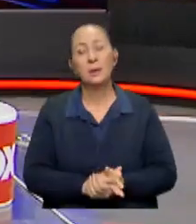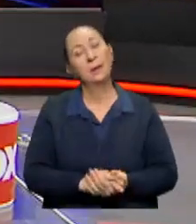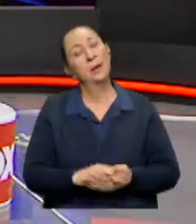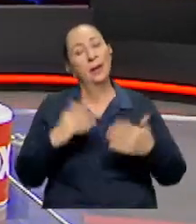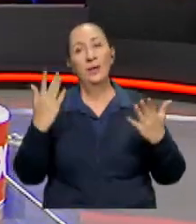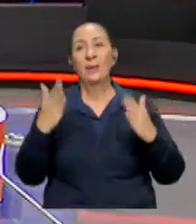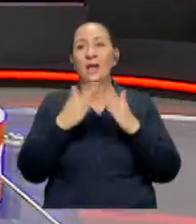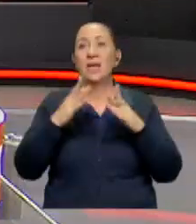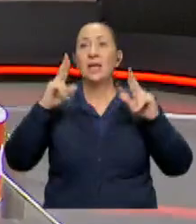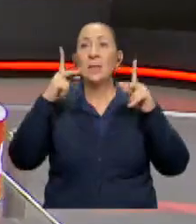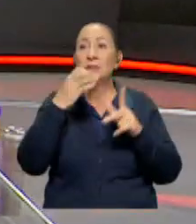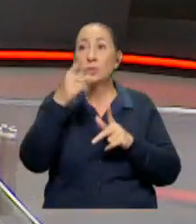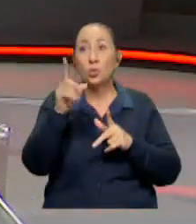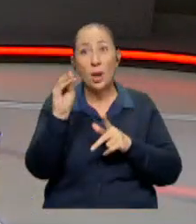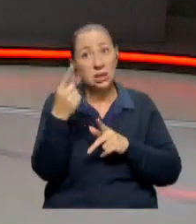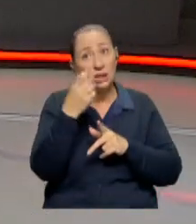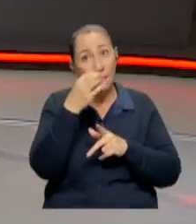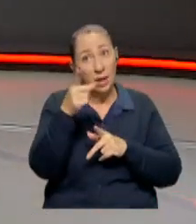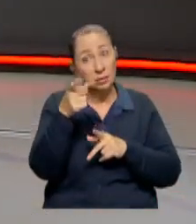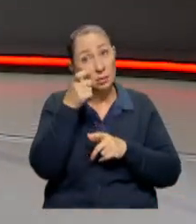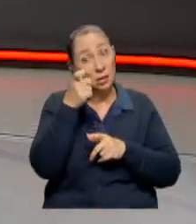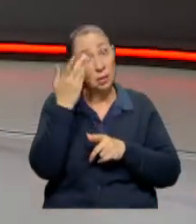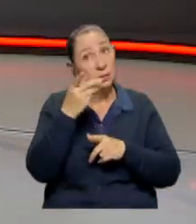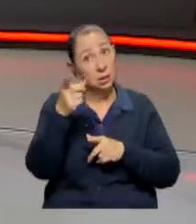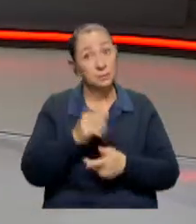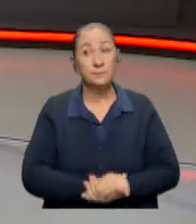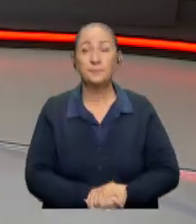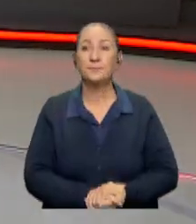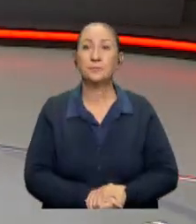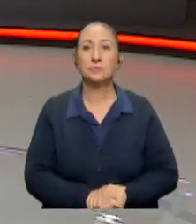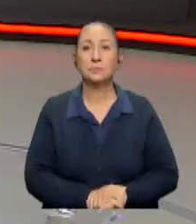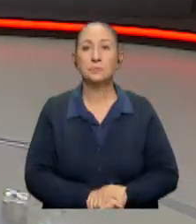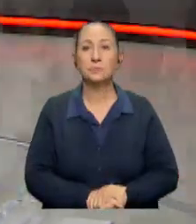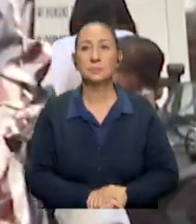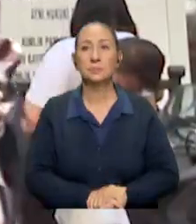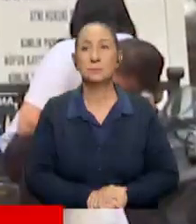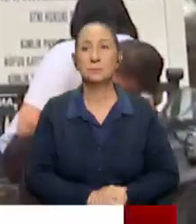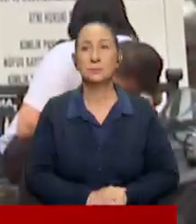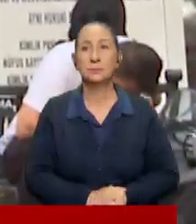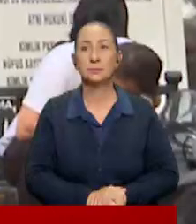Efendim, evdeki yabancı haberi, çok ilginç bir haber. Dikkatle izleyin.